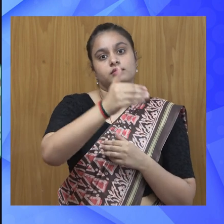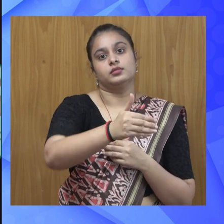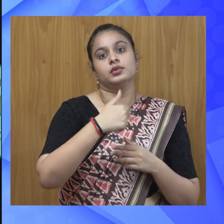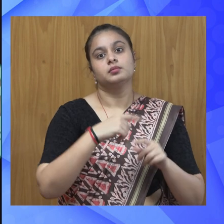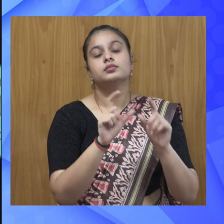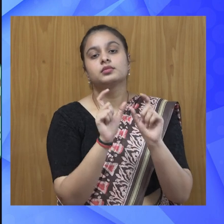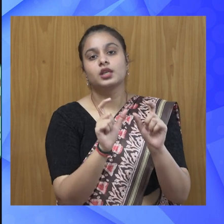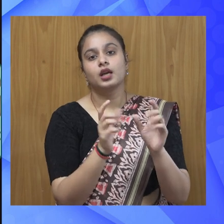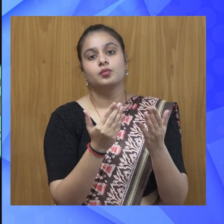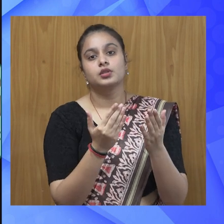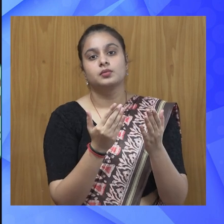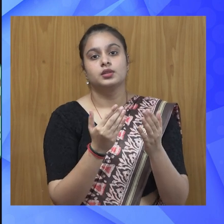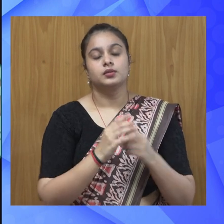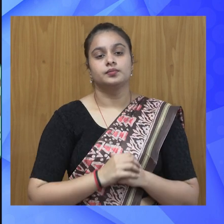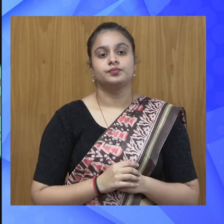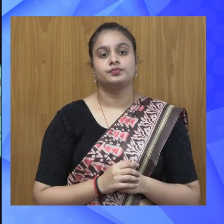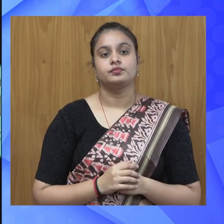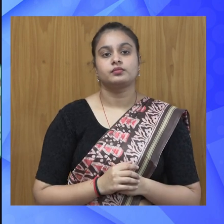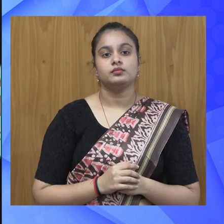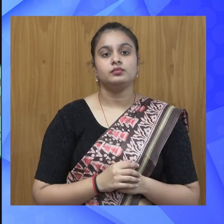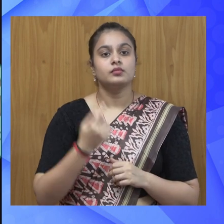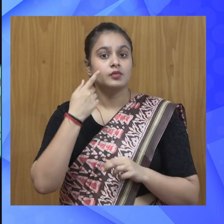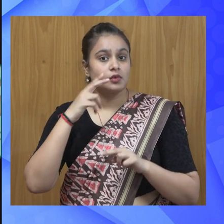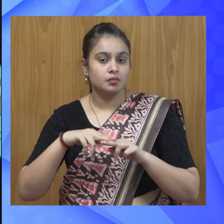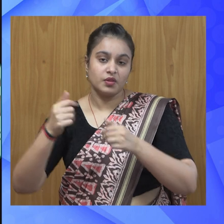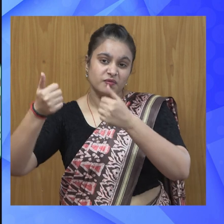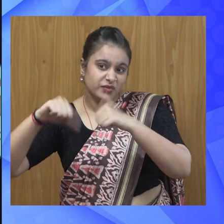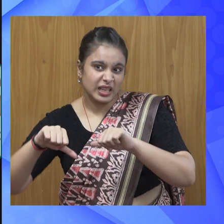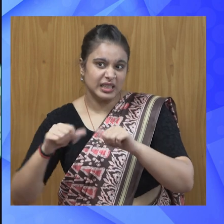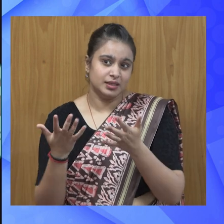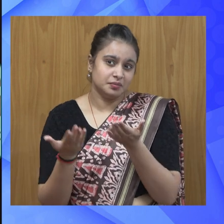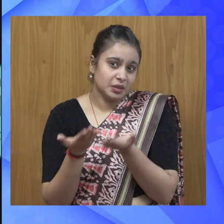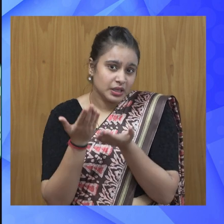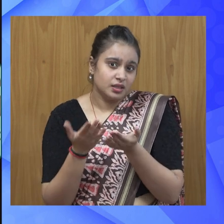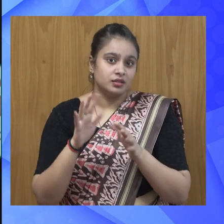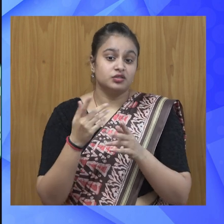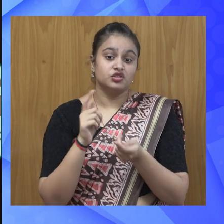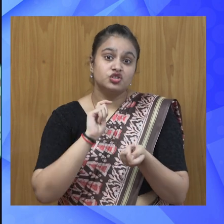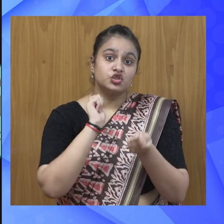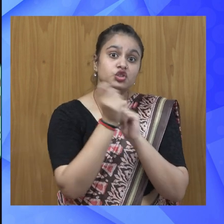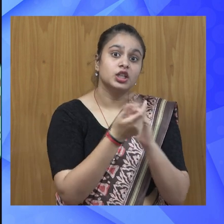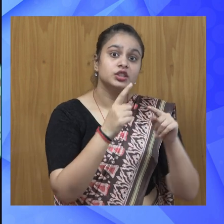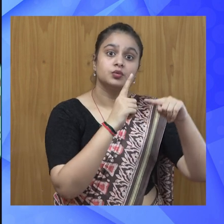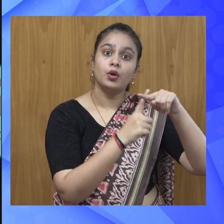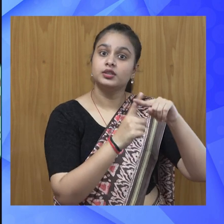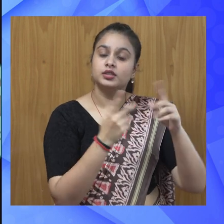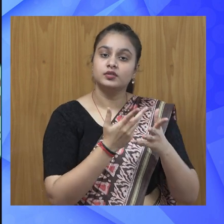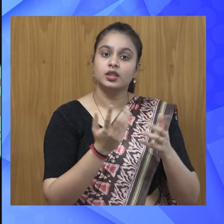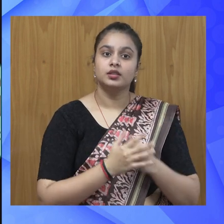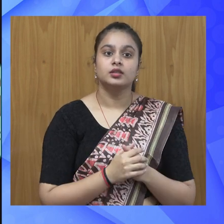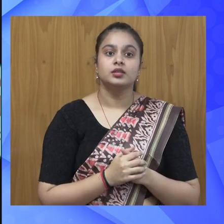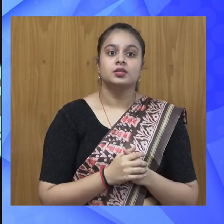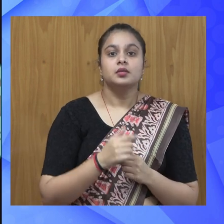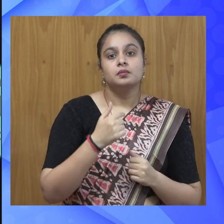सब कुछ कर सकता हूँ, मुझे लगता है कि मैं फेल हो जाऊंगा, बट उसको फिर आपने थॉट को पॉजिटिव वे में कर सकते हो